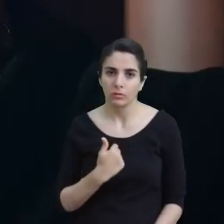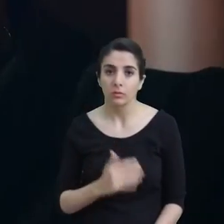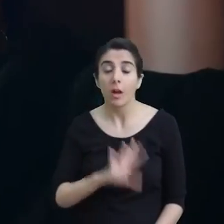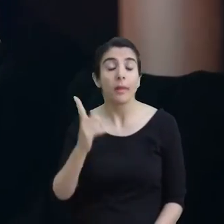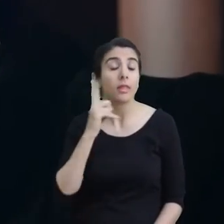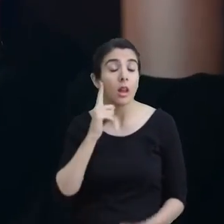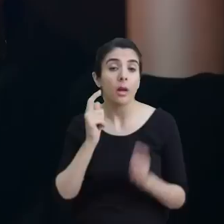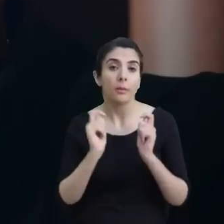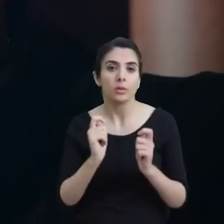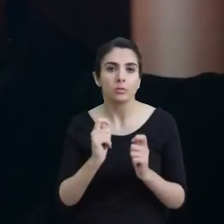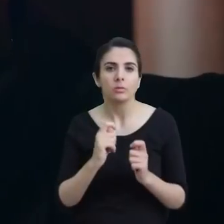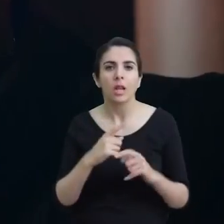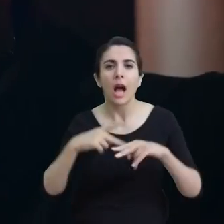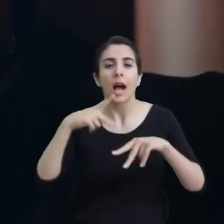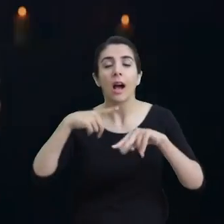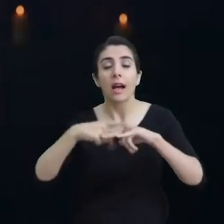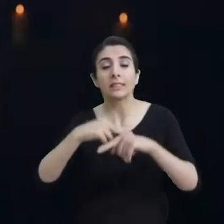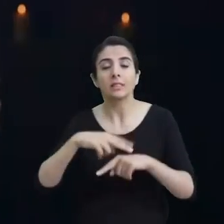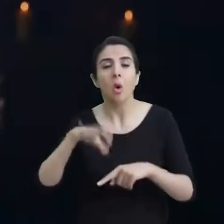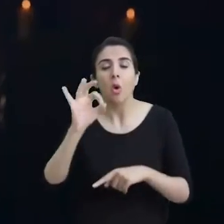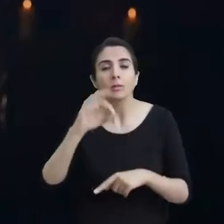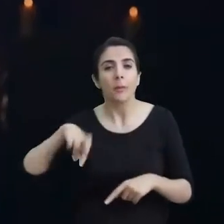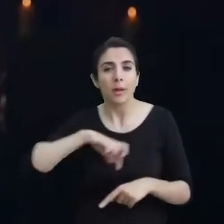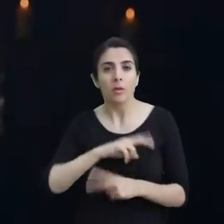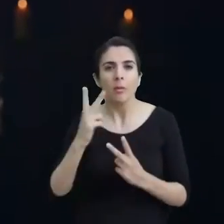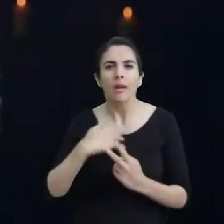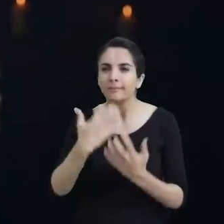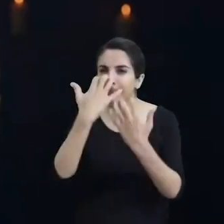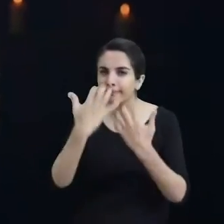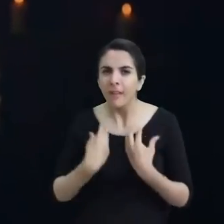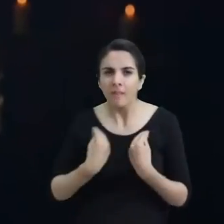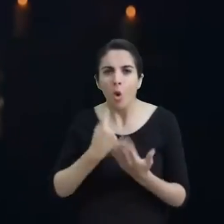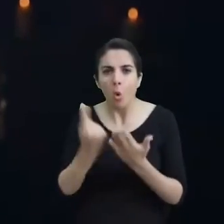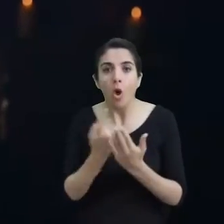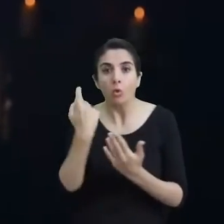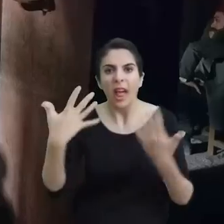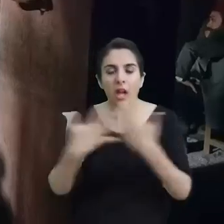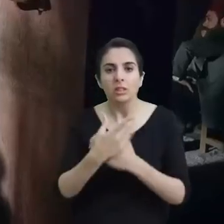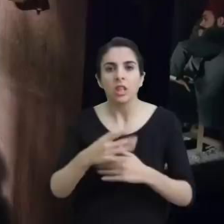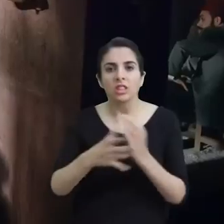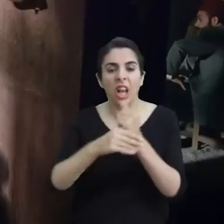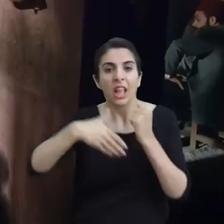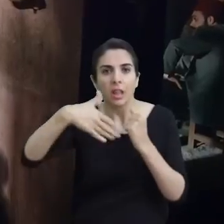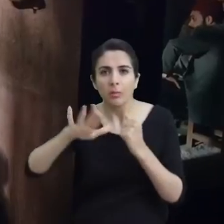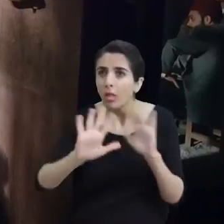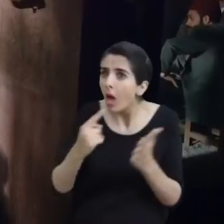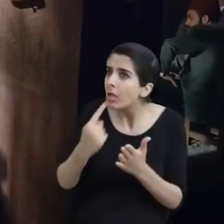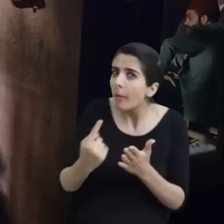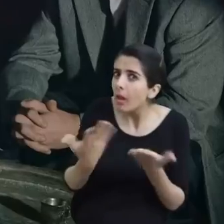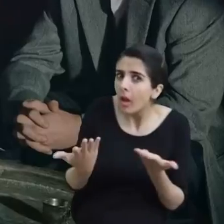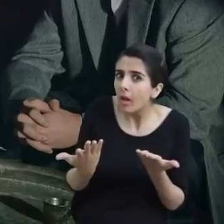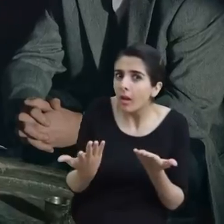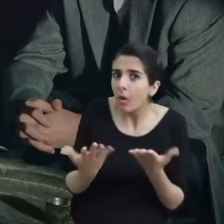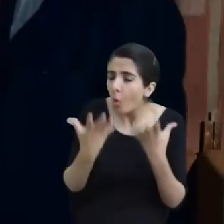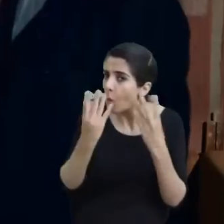Elhamdülillah. Hele bir kulak verin o zaman. Hazreti Osman Efendimiz'den bize emanet kalan Kur'an-ı Kerim dün çalınmıştır. Kim çalmış?